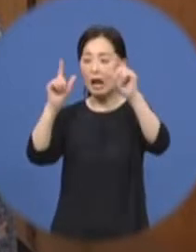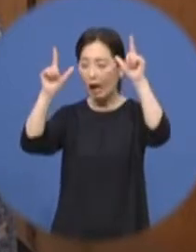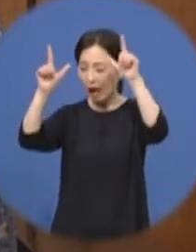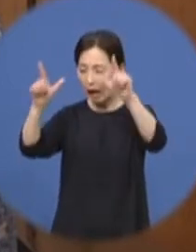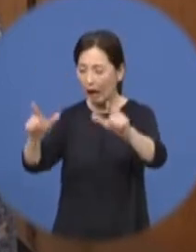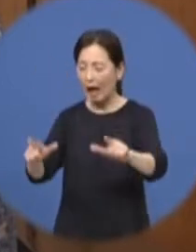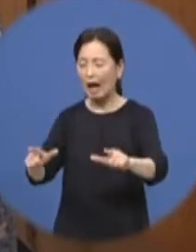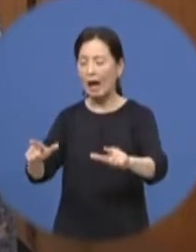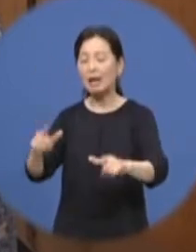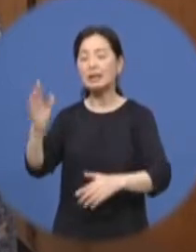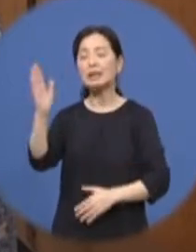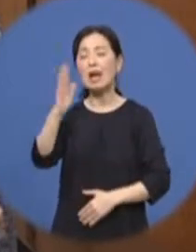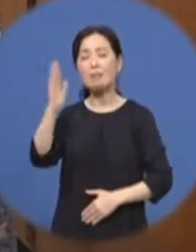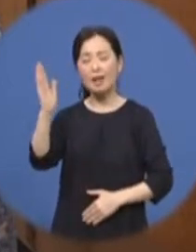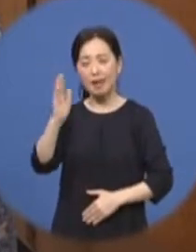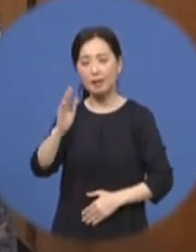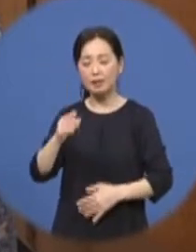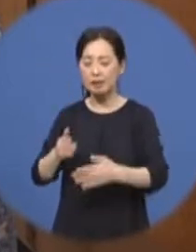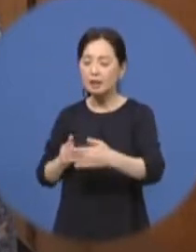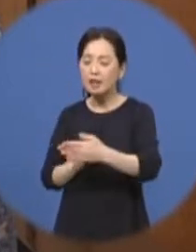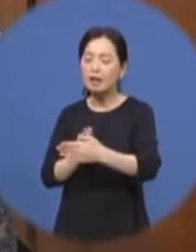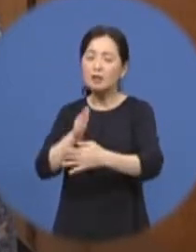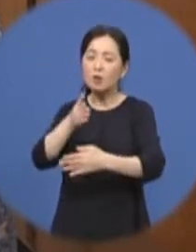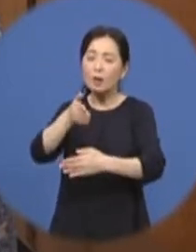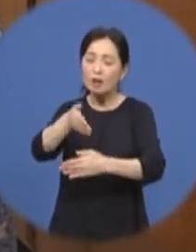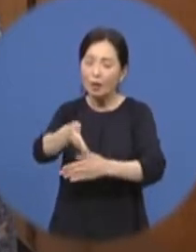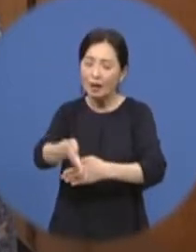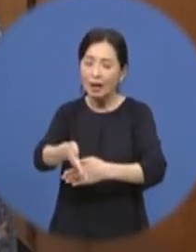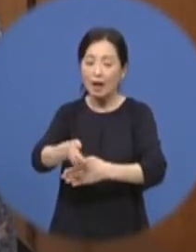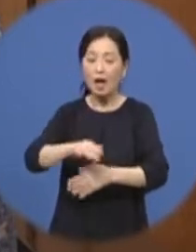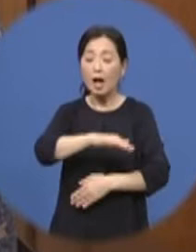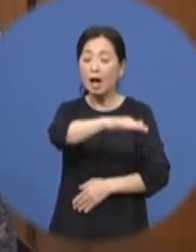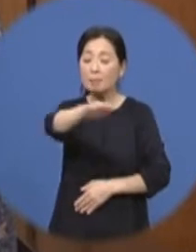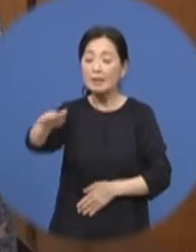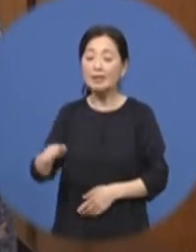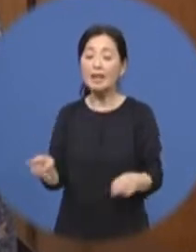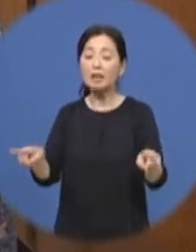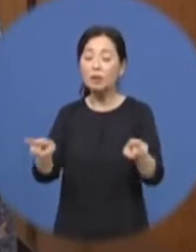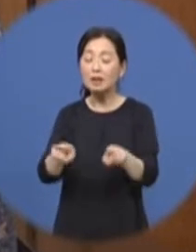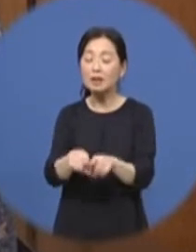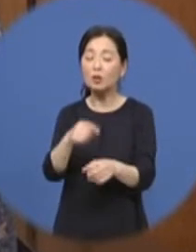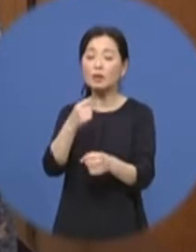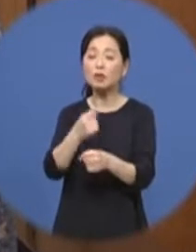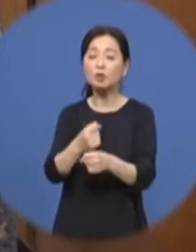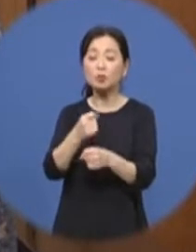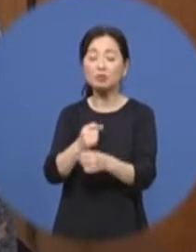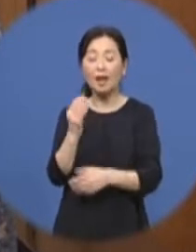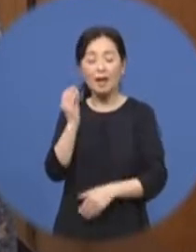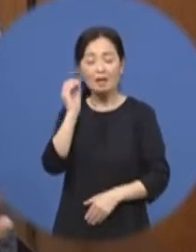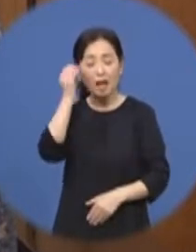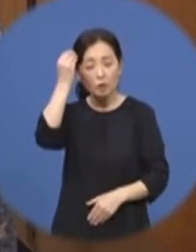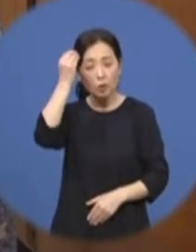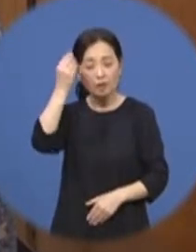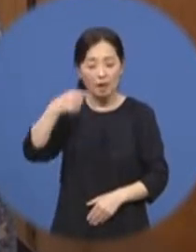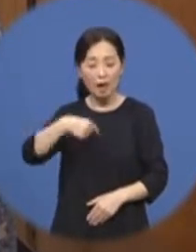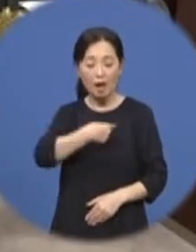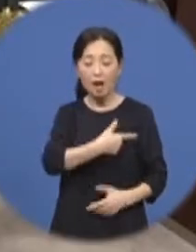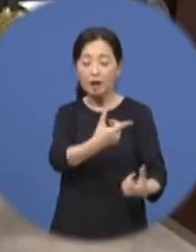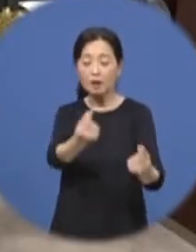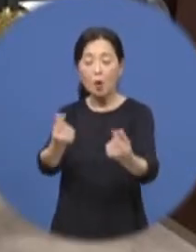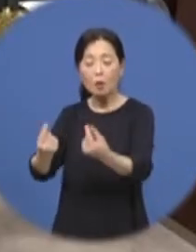験、乗り越えた経験、みんなと一緒に作って感動した共感した経